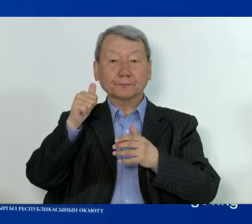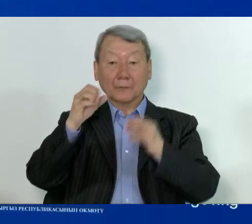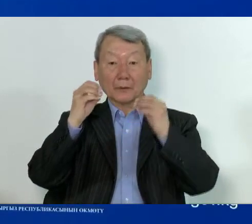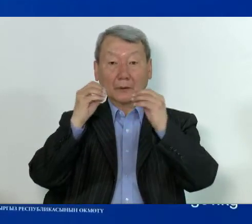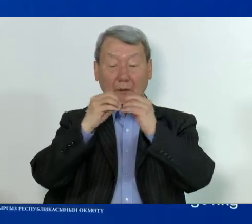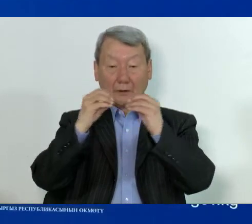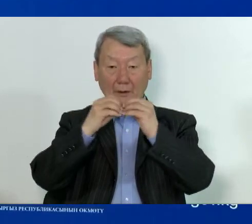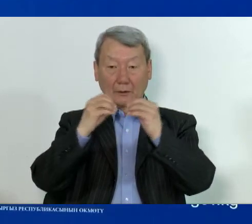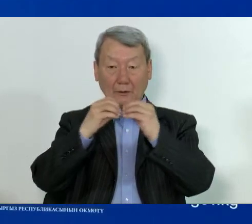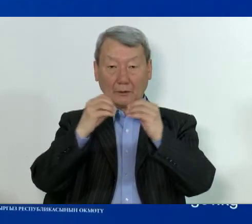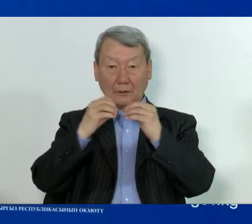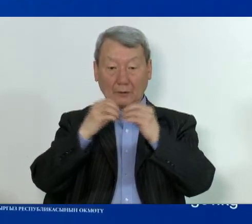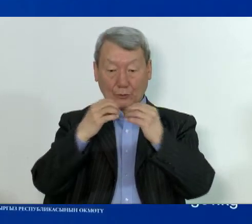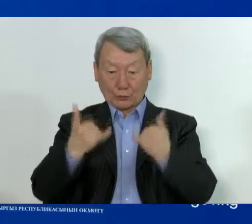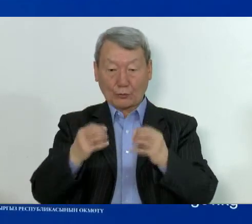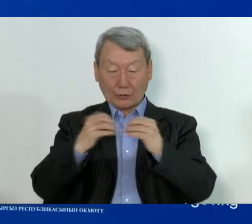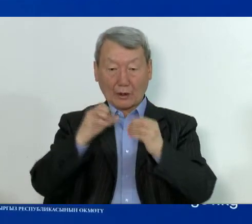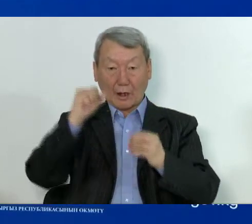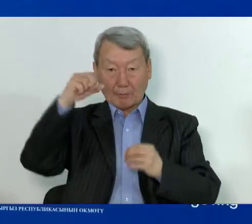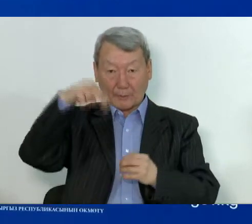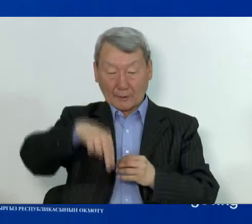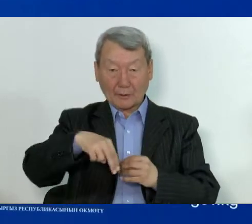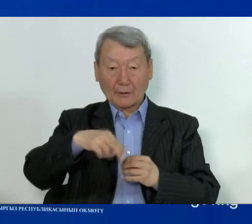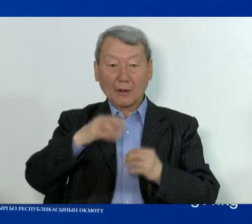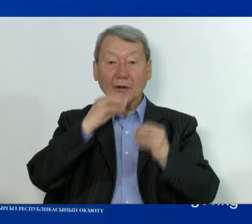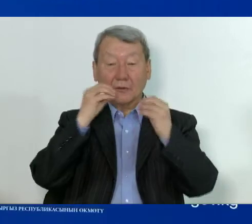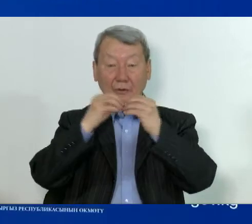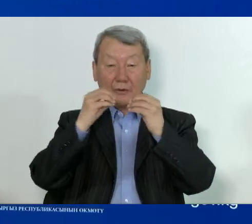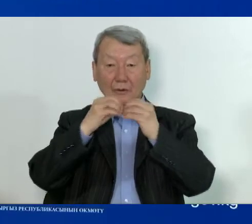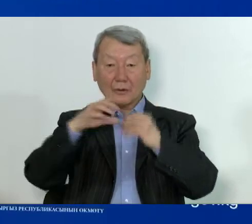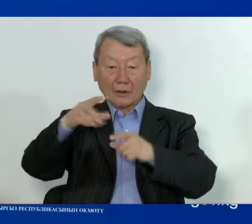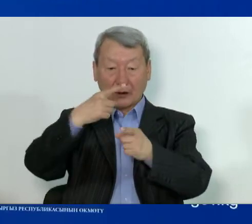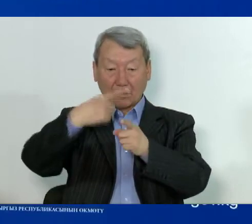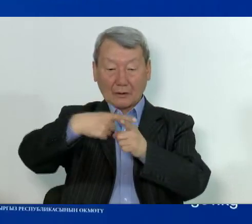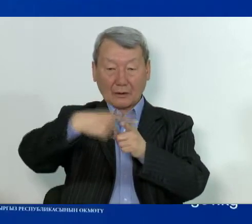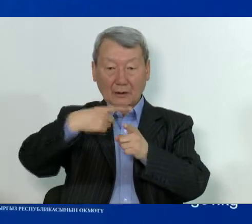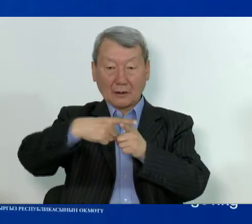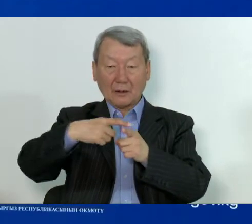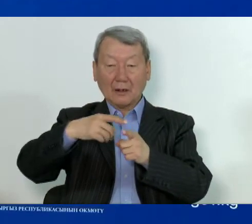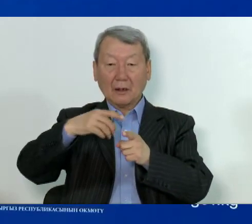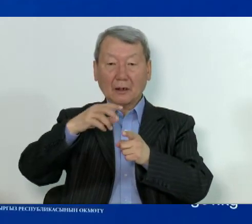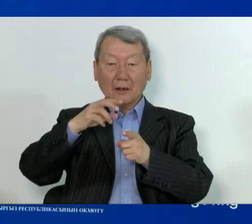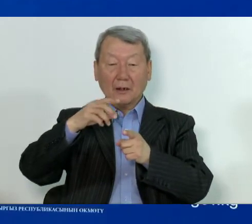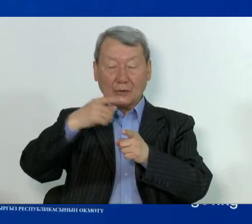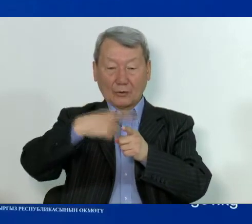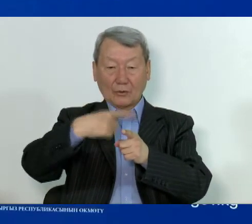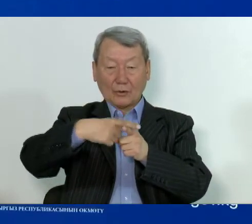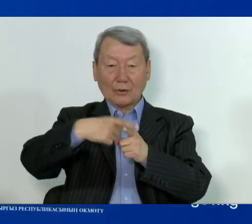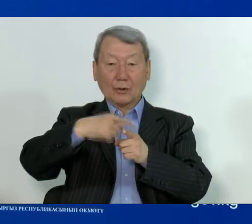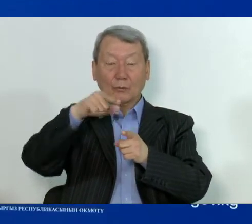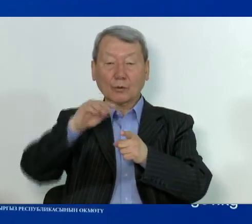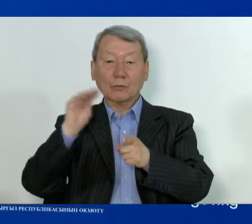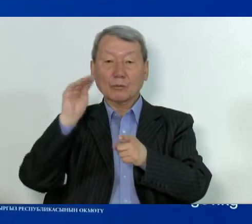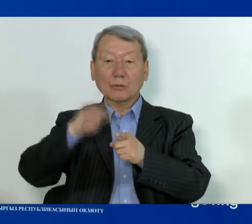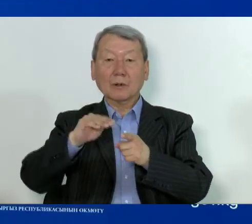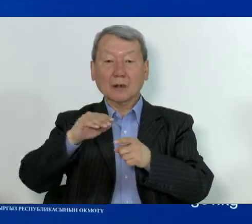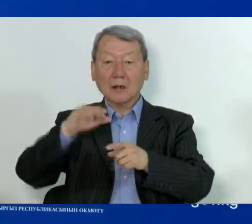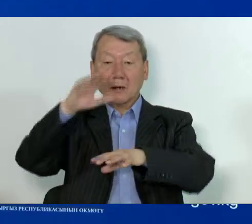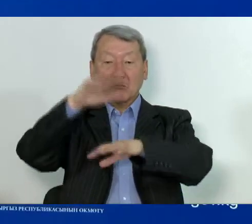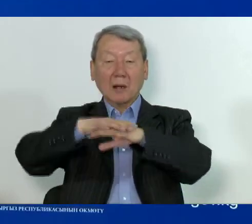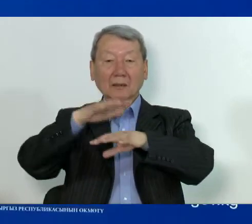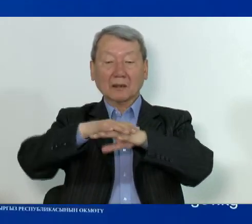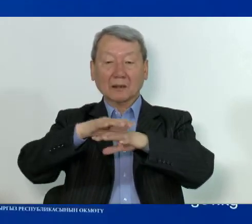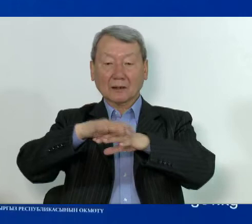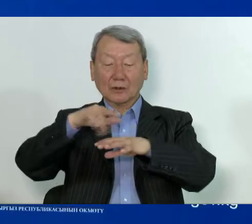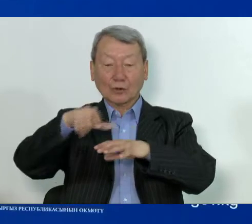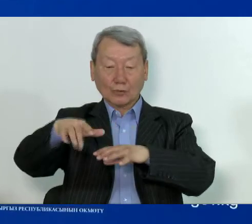10 апреля к 10:00 часов на пересечении улицы Джаил Батыры Чортека установят передвижные банкоматы для